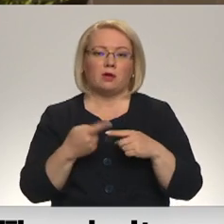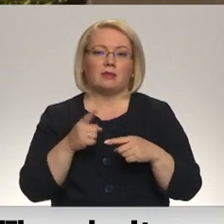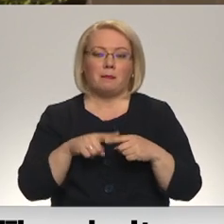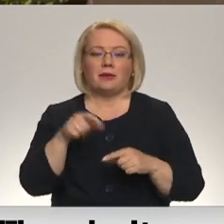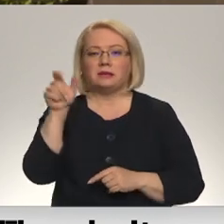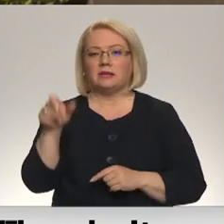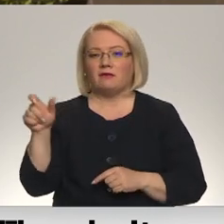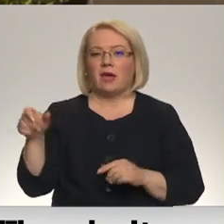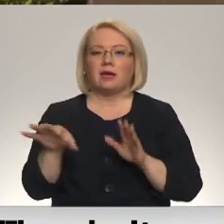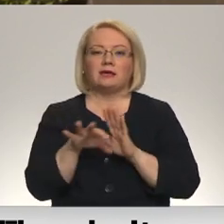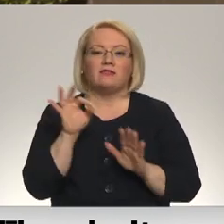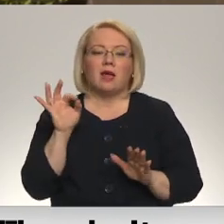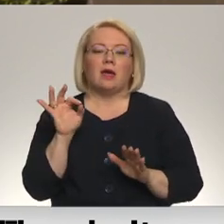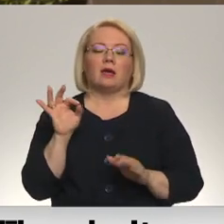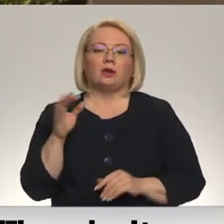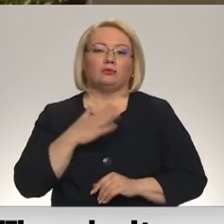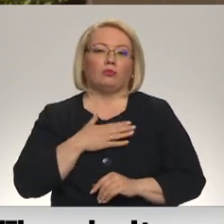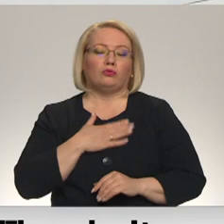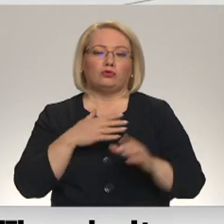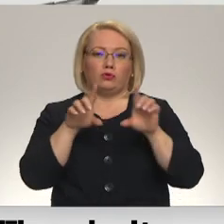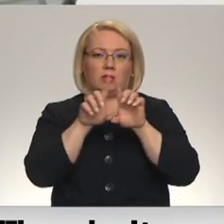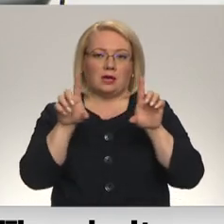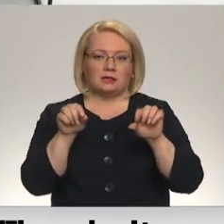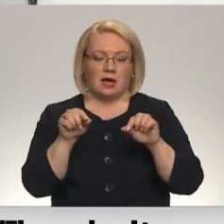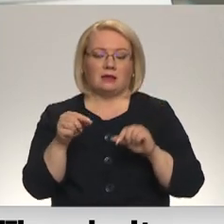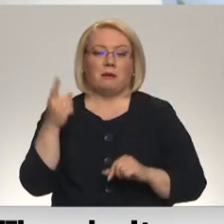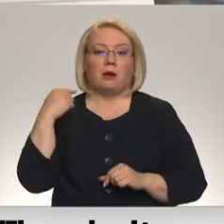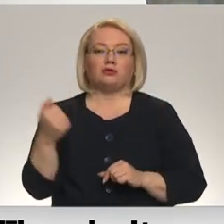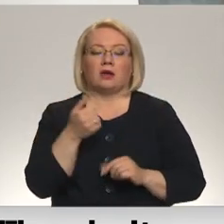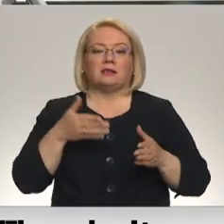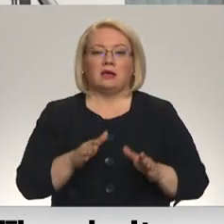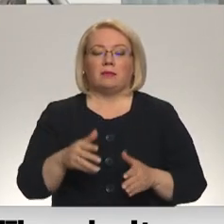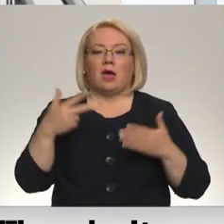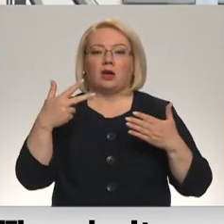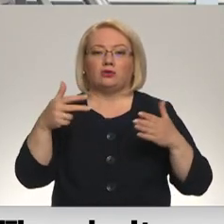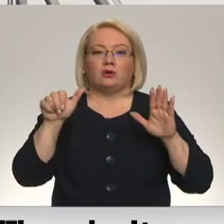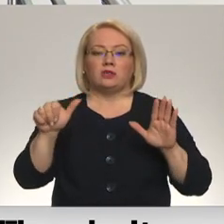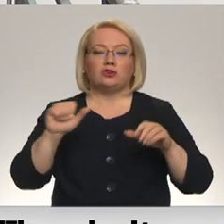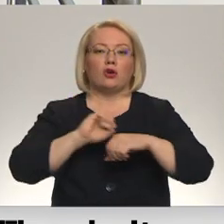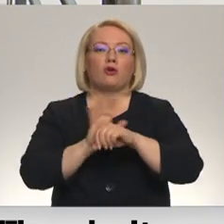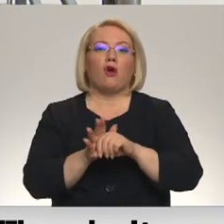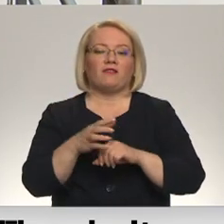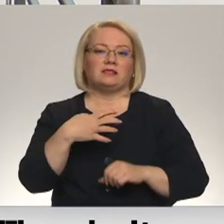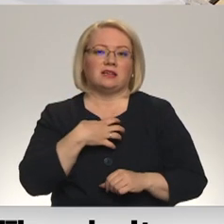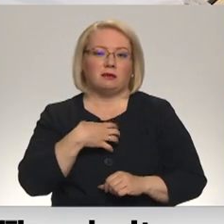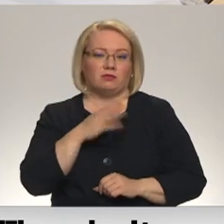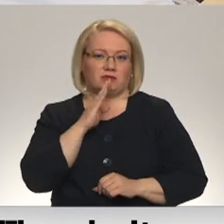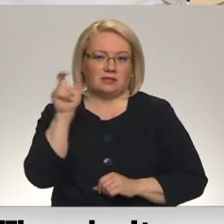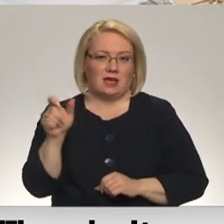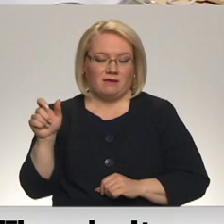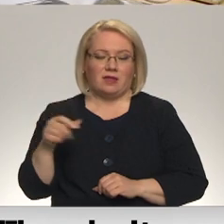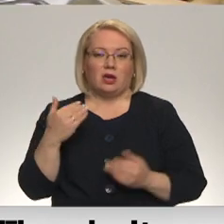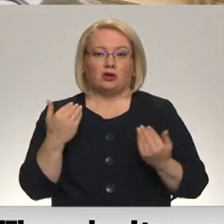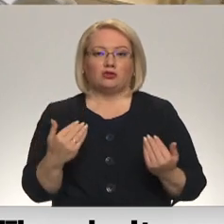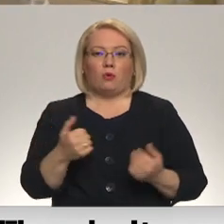pacienti izvēlējās mūsu iestādi. Pērn šeit dzemdēja 86 Covid pozitīvas sievietes, šogad gada